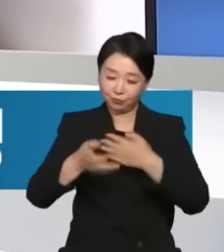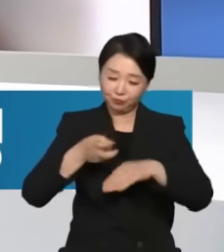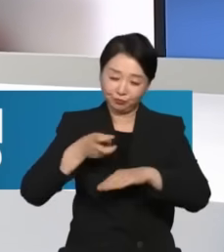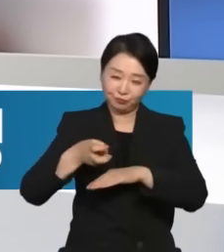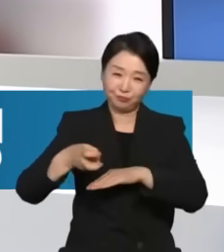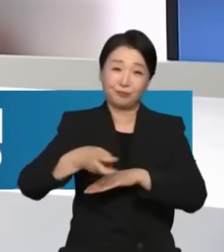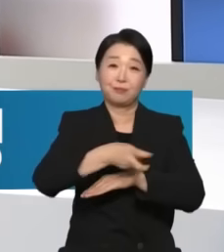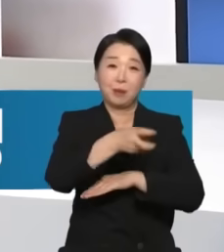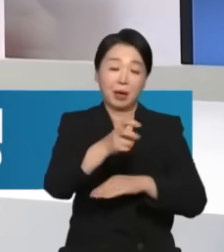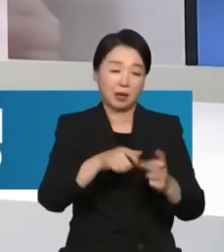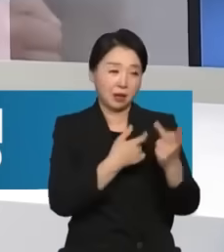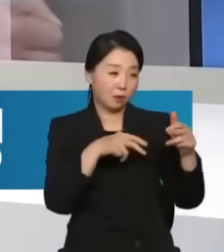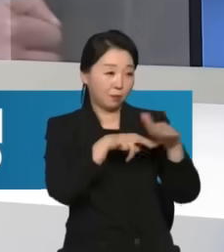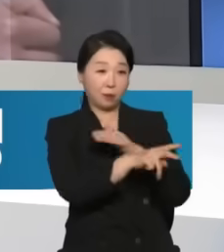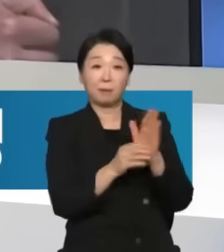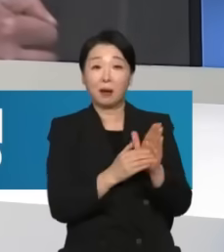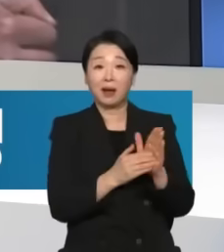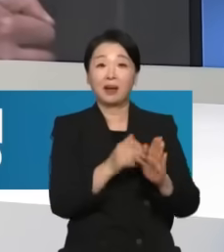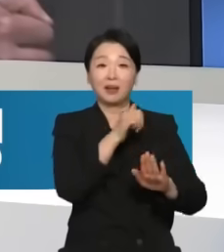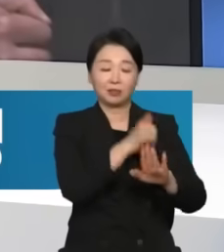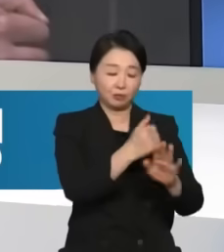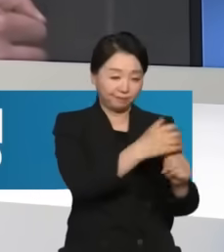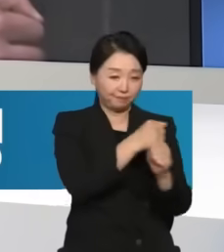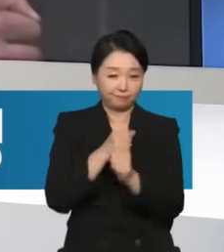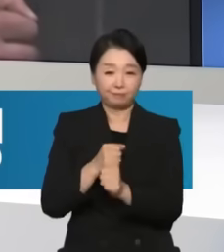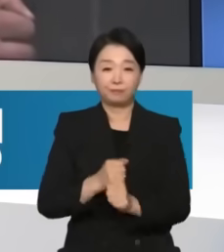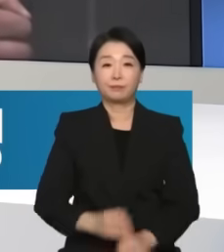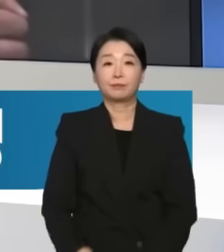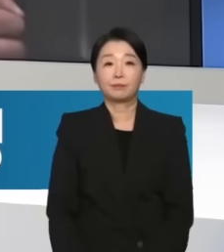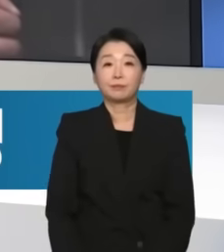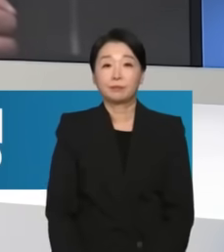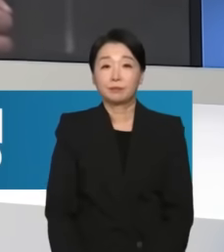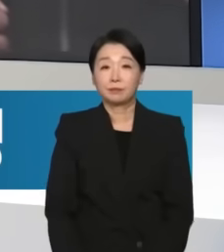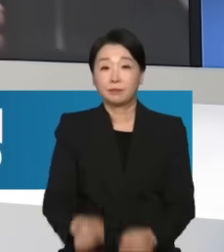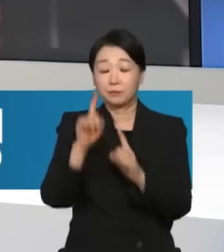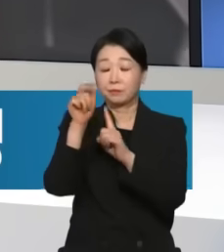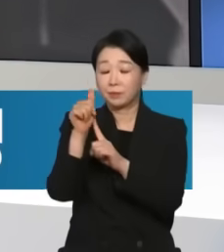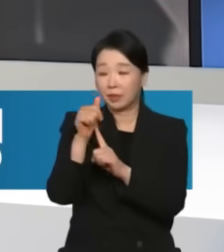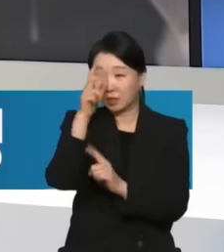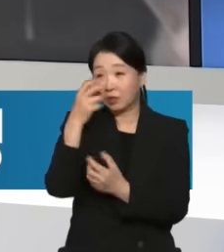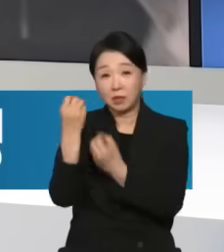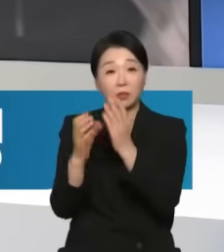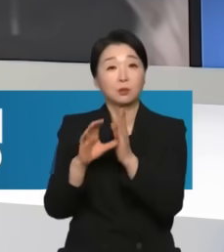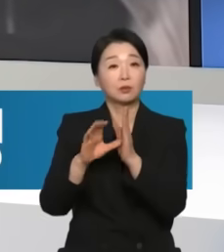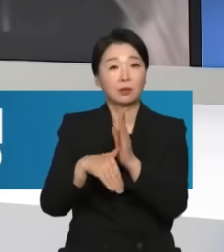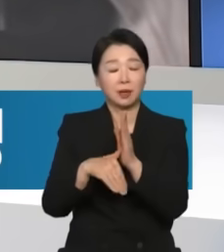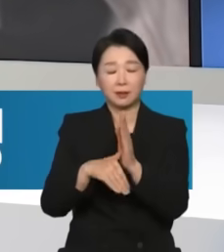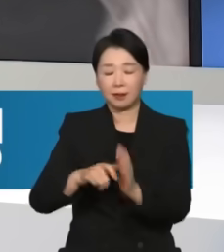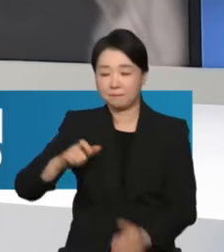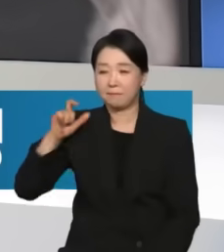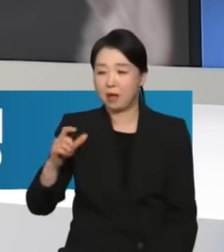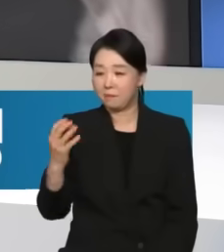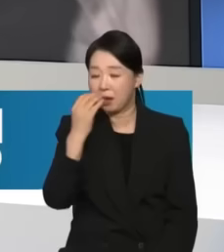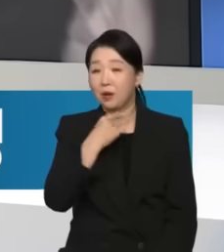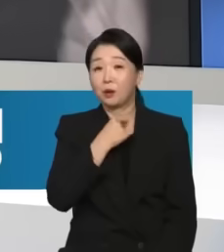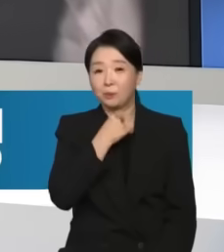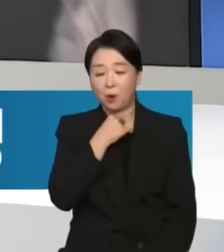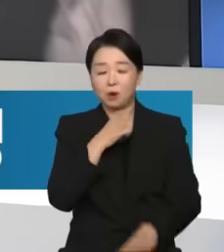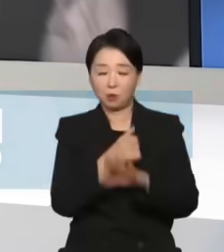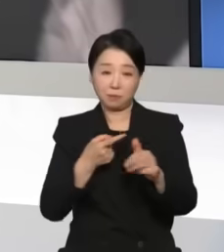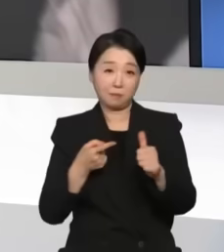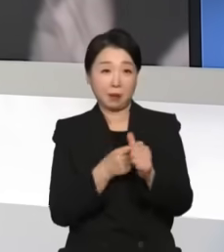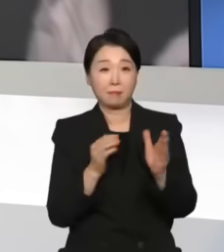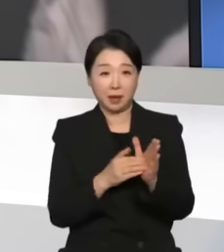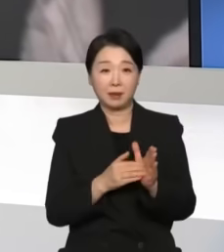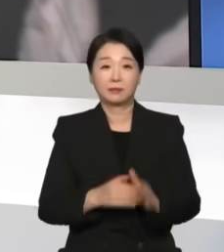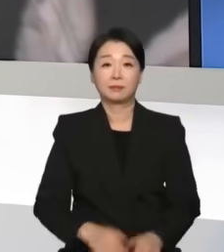타고 강원도까지 도주했지만 결국 체포됐습니다. 이 씨는 경찰 진술에서 강해 보이고 싶어 범행했다고 말했습니다.